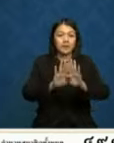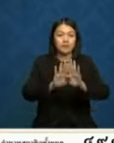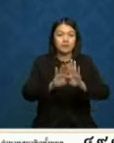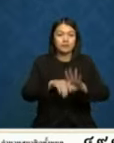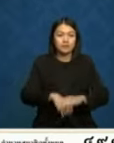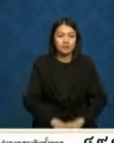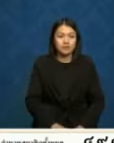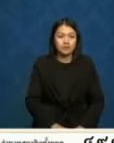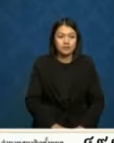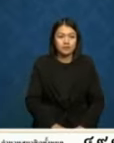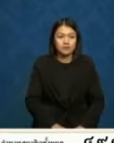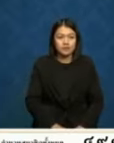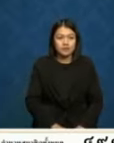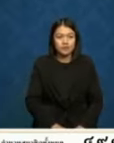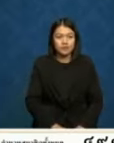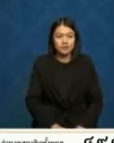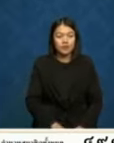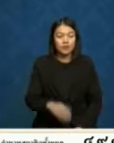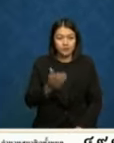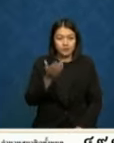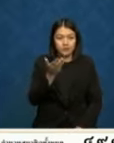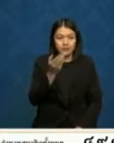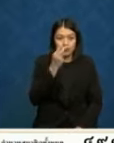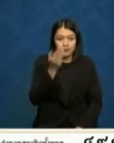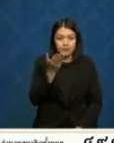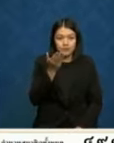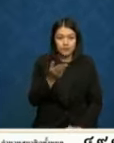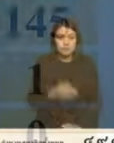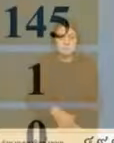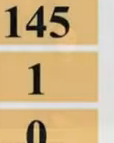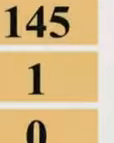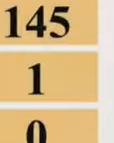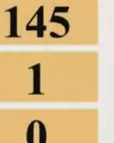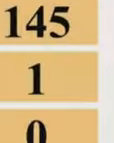นครับเจ้าหน้าที่แสดงผลครับ